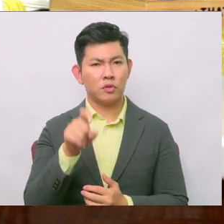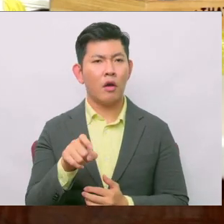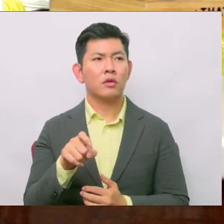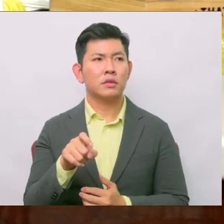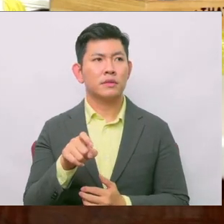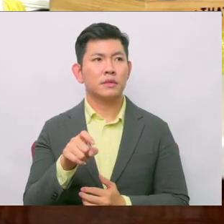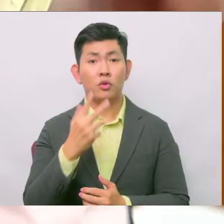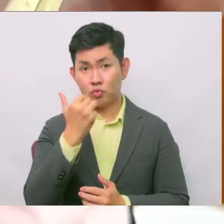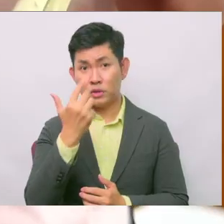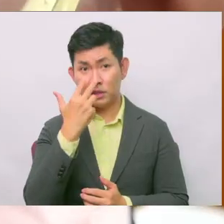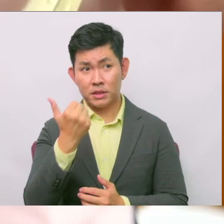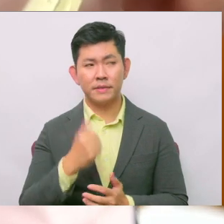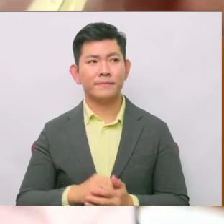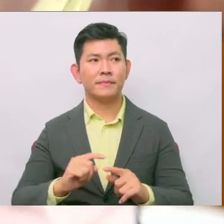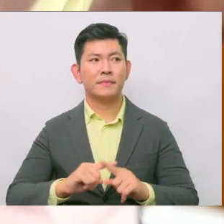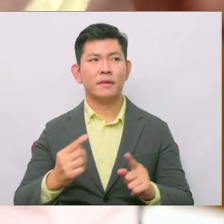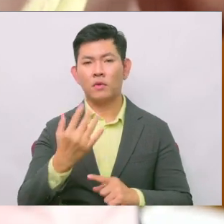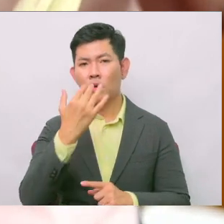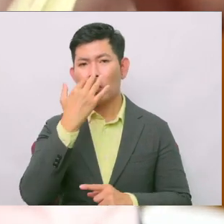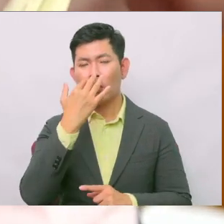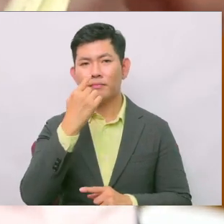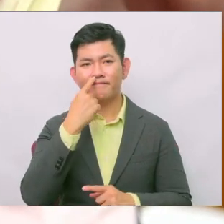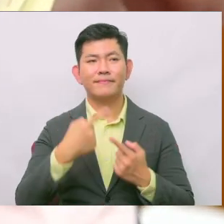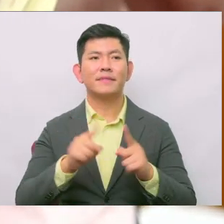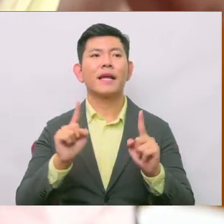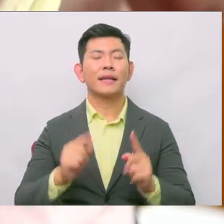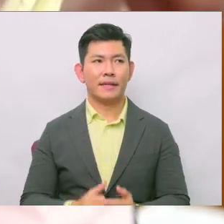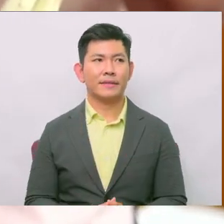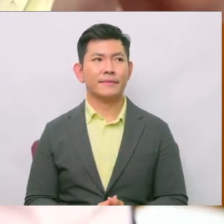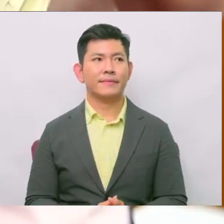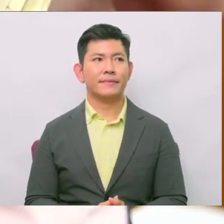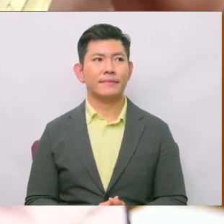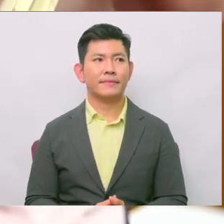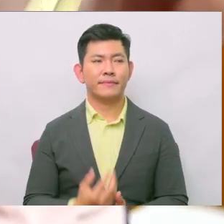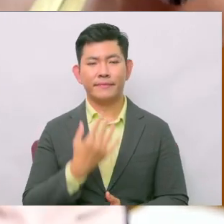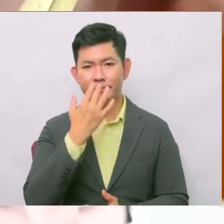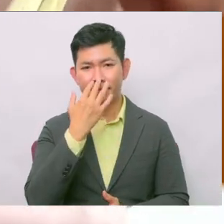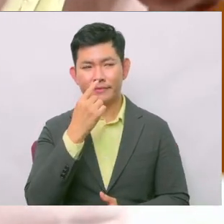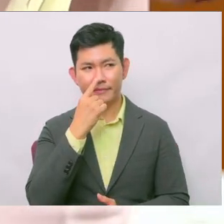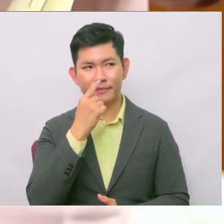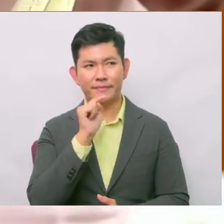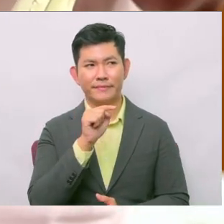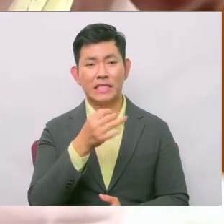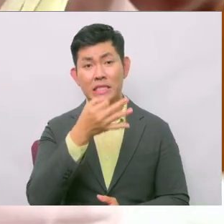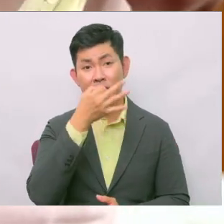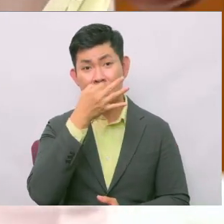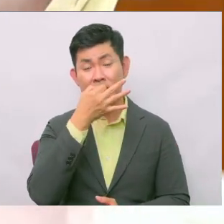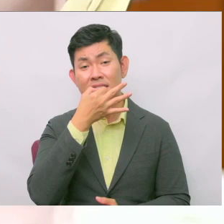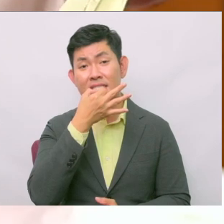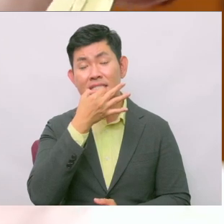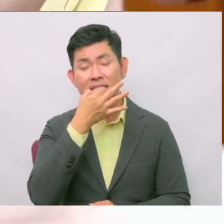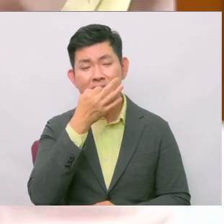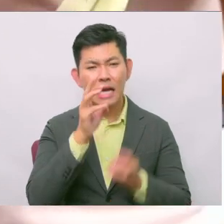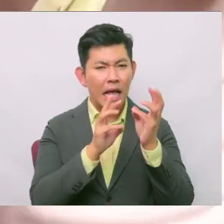ะดูให้ดีเนาะแต่ว่ากลิ่นก็จะต่างกันนะคะเกลือนี่ก็จะไม่มีกลิ่นเนาะนะคะแต่ว่าถ้าเกิดว่าพิมเสนกับการ